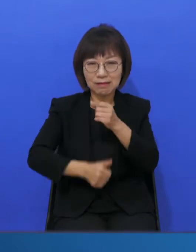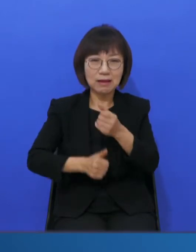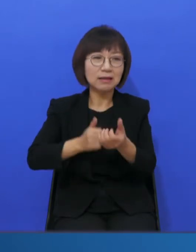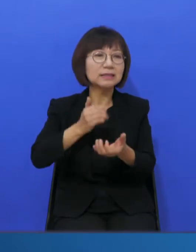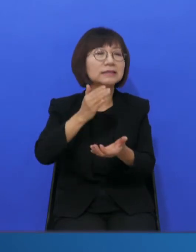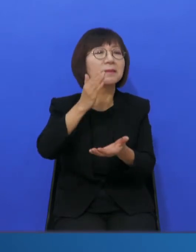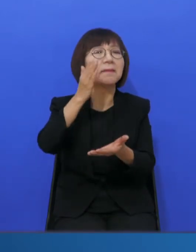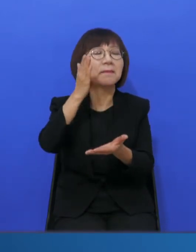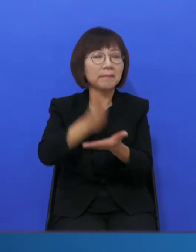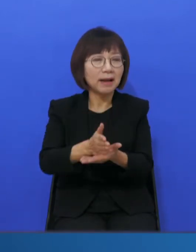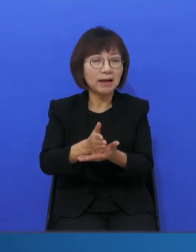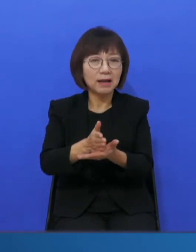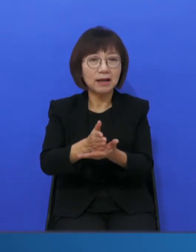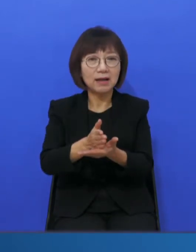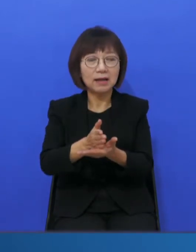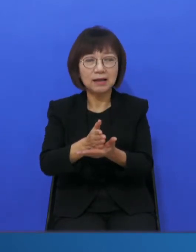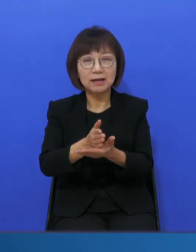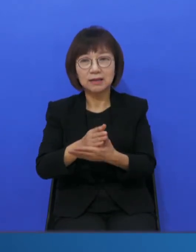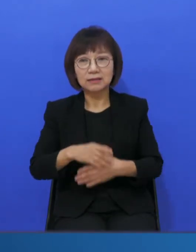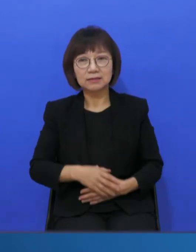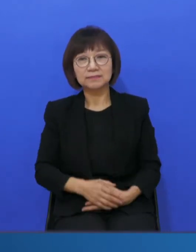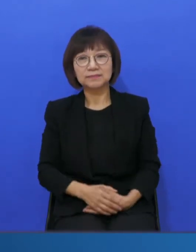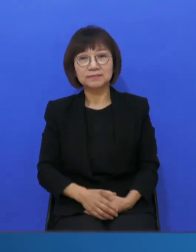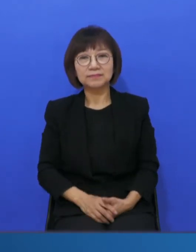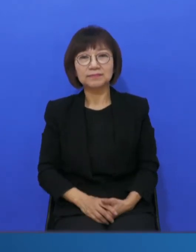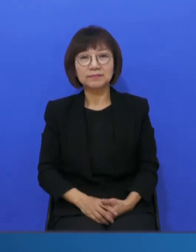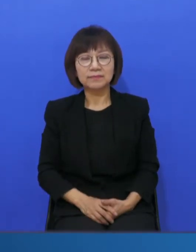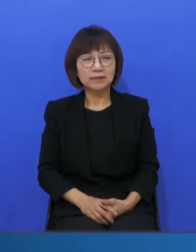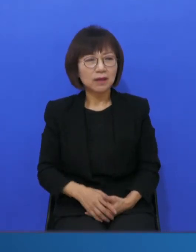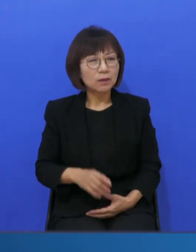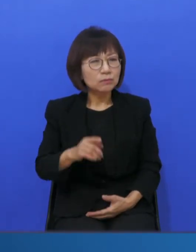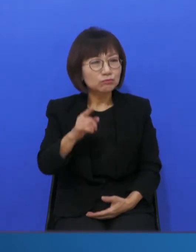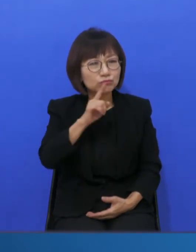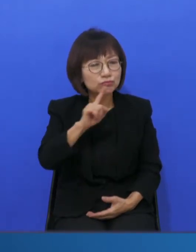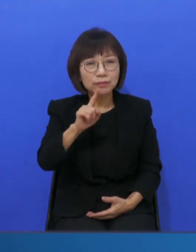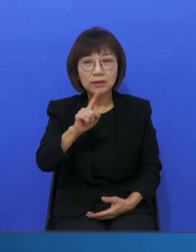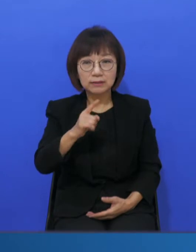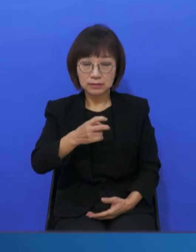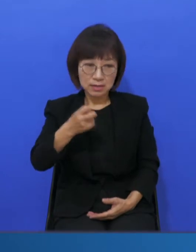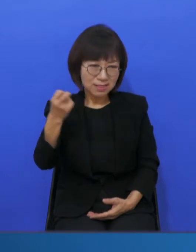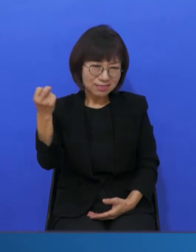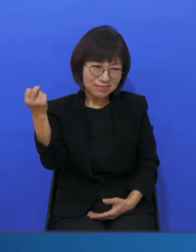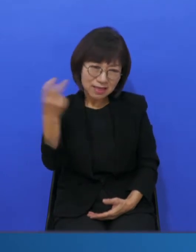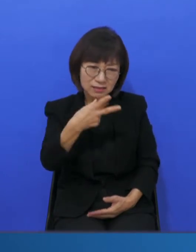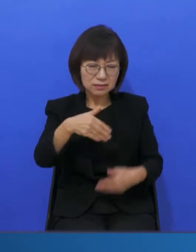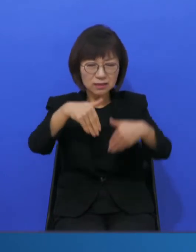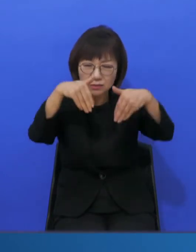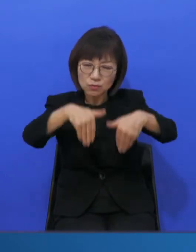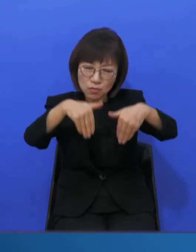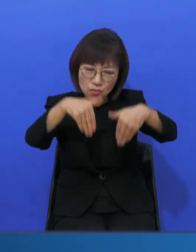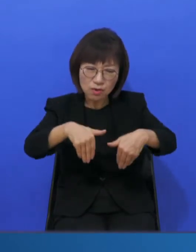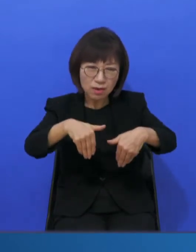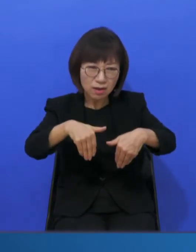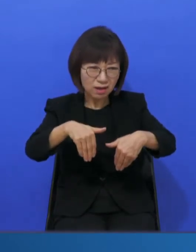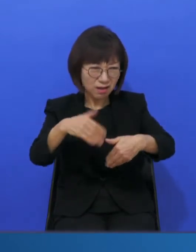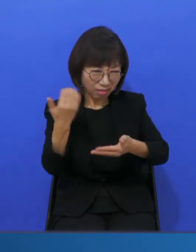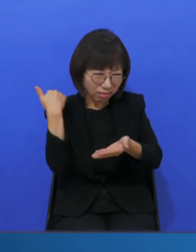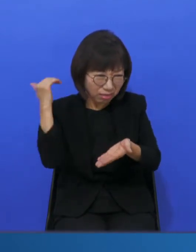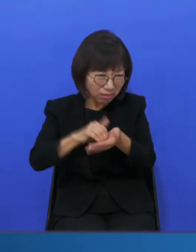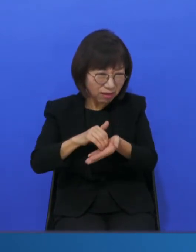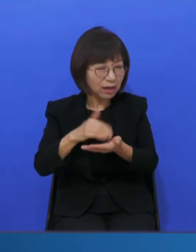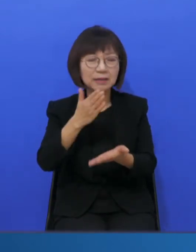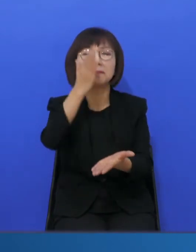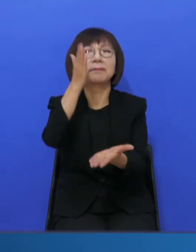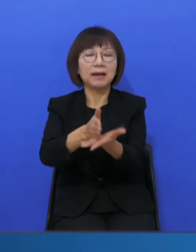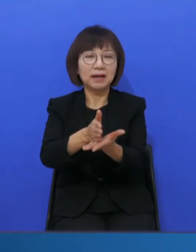말이 무슨 말입니까? What does that mean? 다시는 노예로 가지 마라. He's saying, do not become enslaved again. 그 말이에요. That's what it's